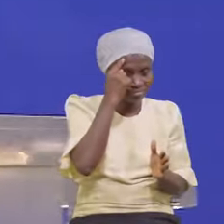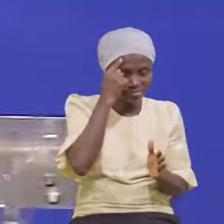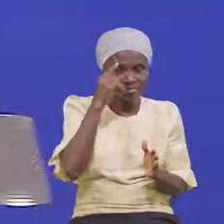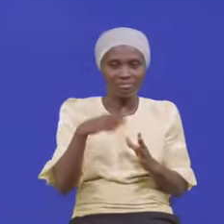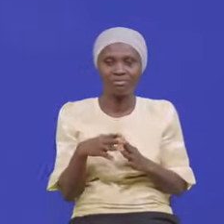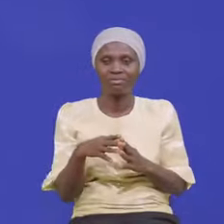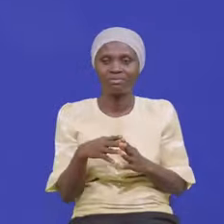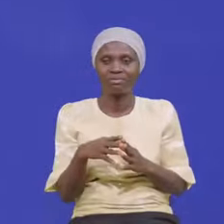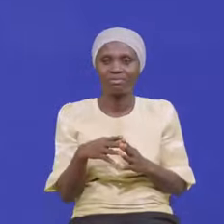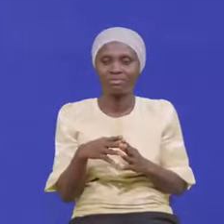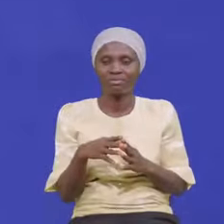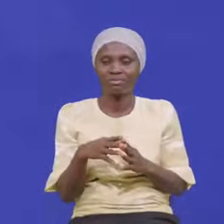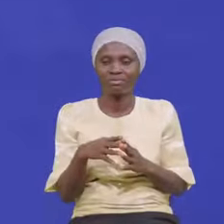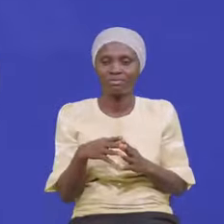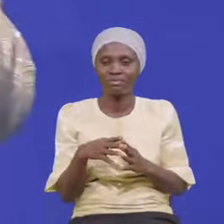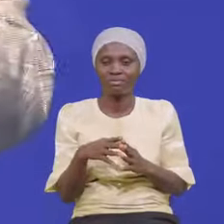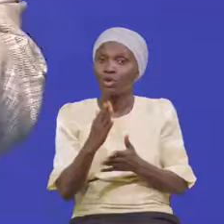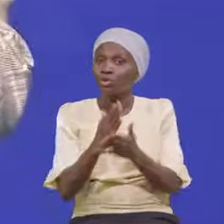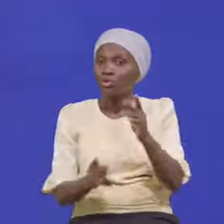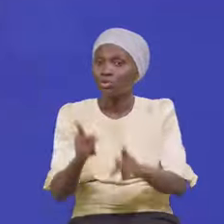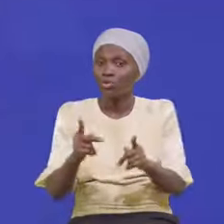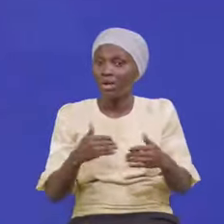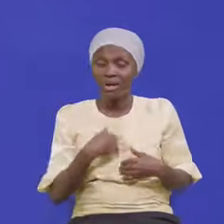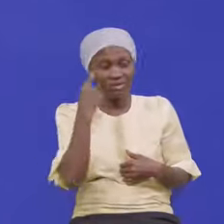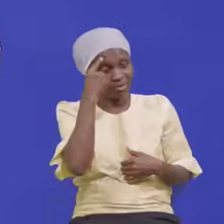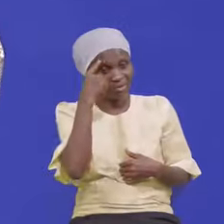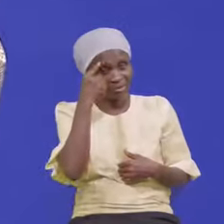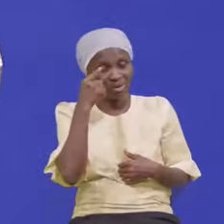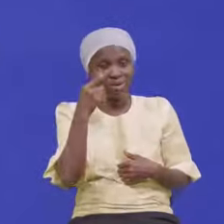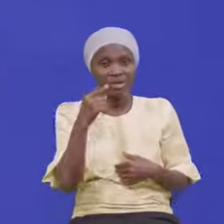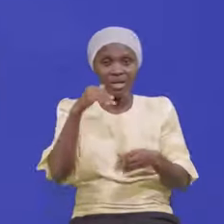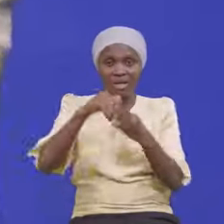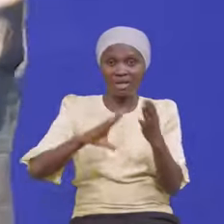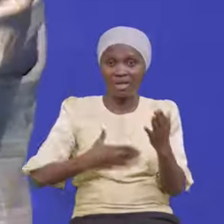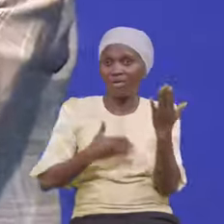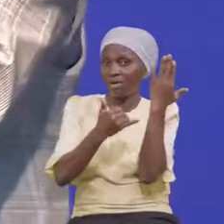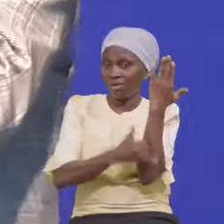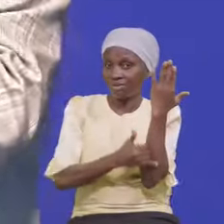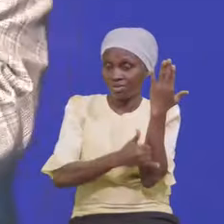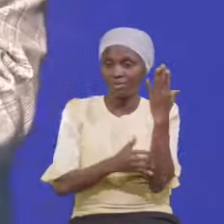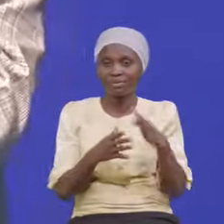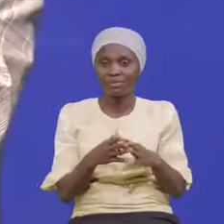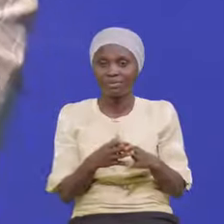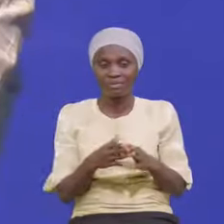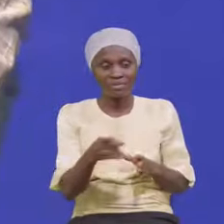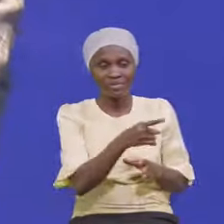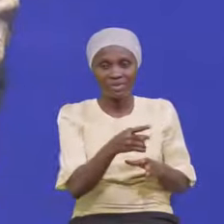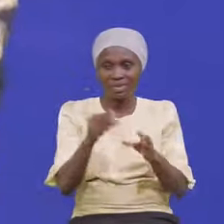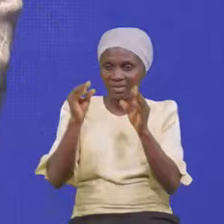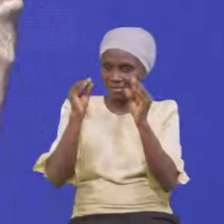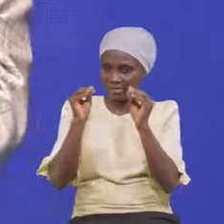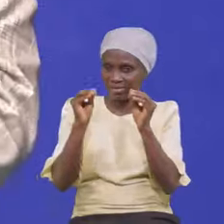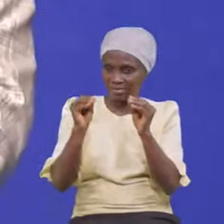అటువంటి మధ్యవర్తిత్వం చేయలేడు, some people have thought in our land, మన దేశంలో కొంతమంది ఏమనుకుంటారంటే, they have thought if you